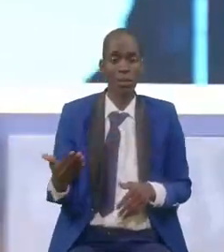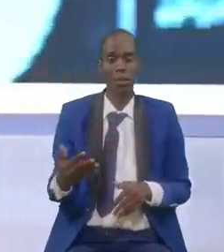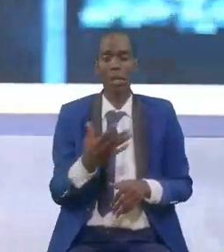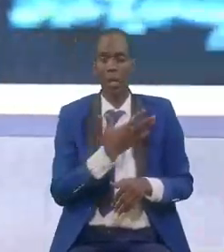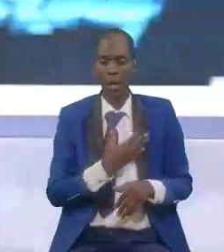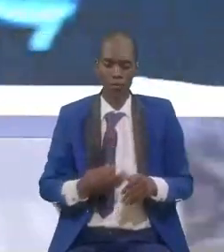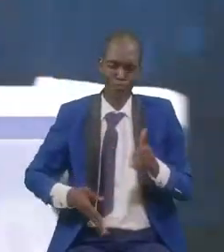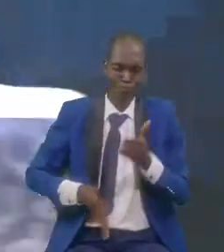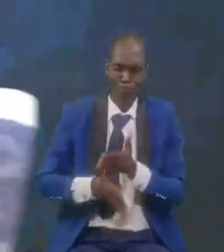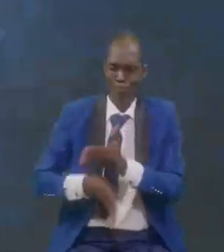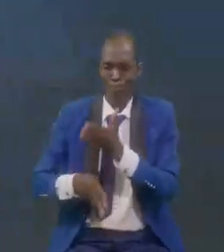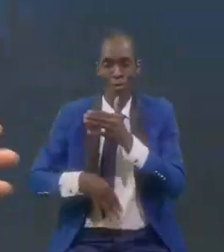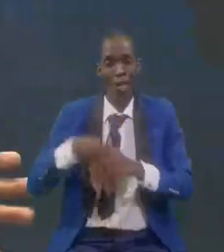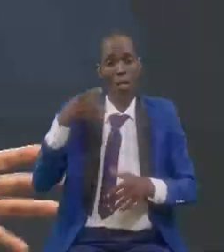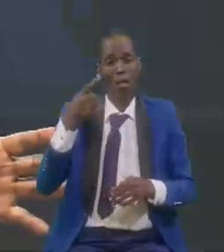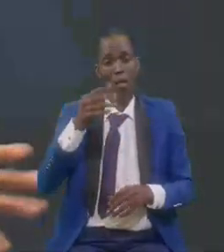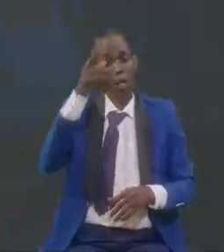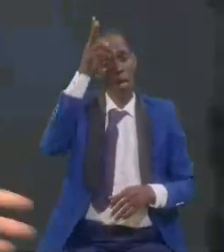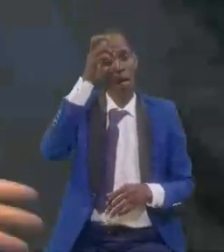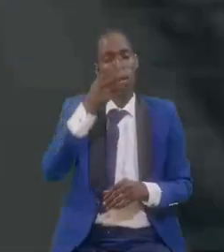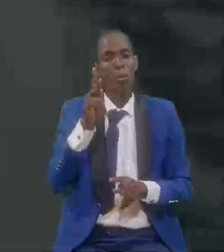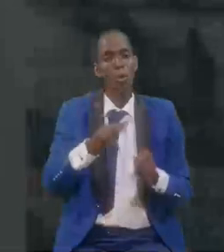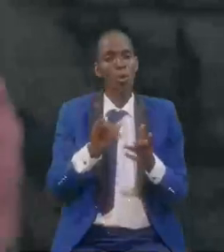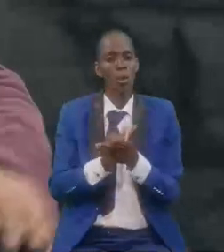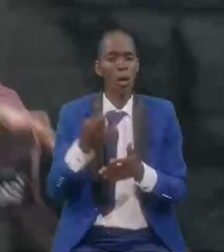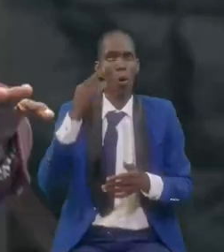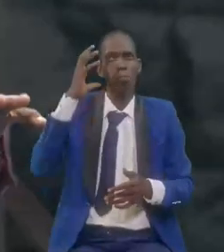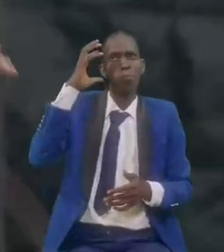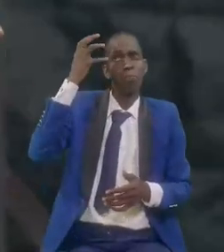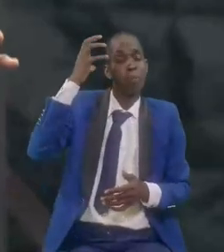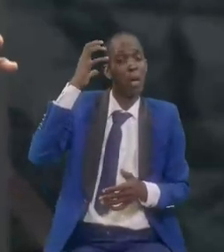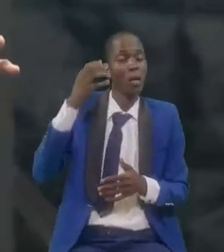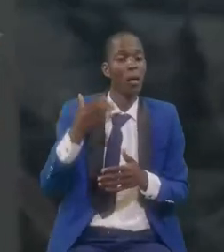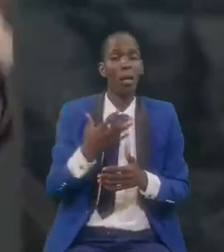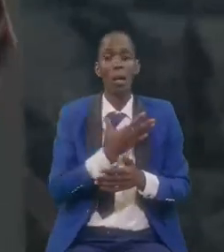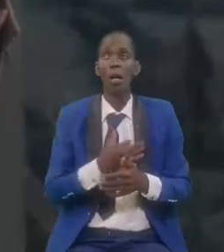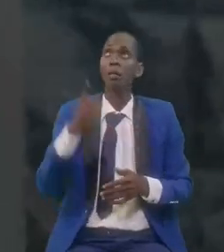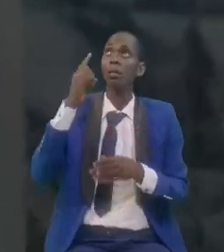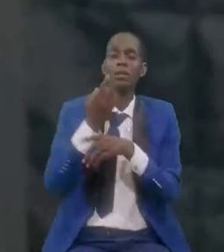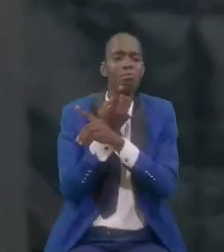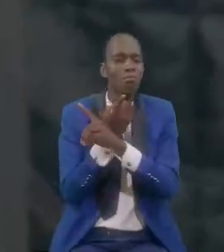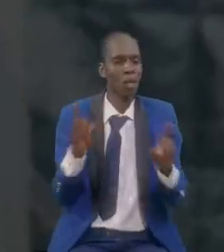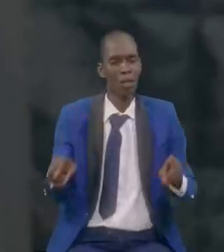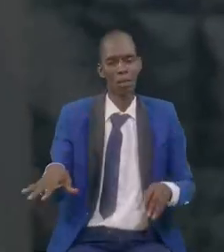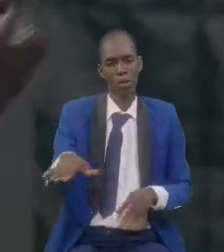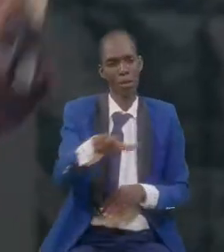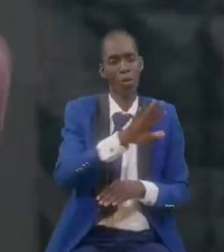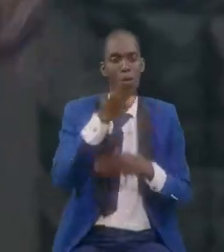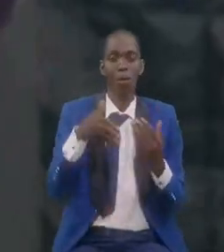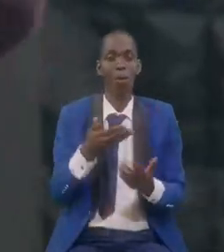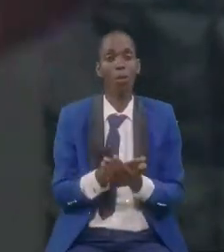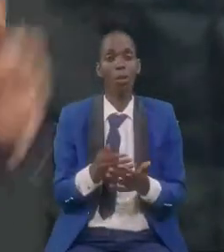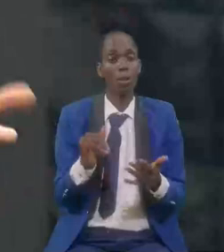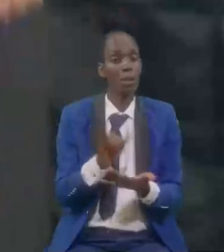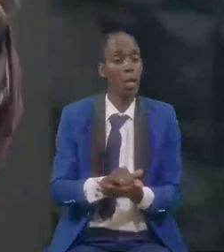chassé. Et ceux qui étaient lunatiques, qui étaient fous, il les a délivrés.